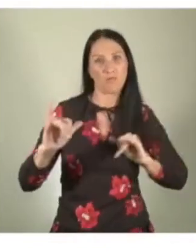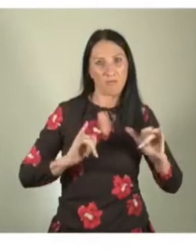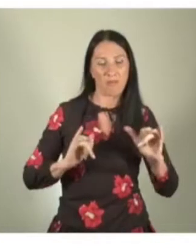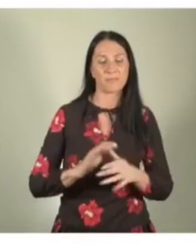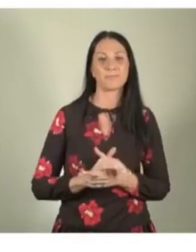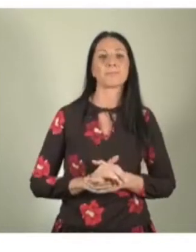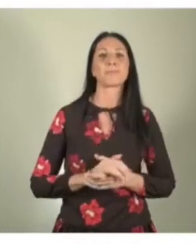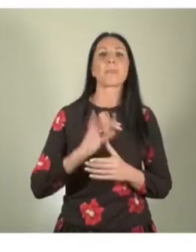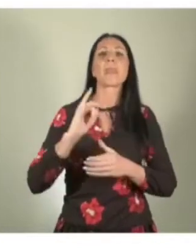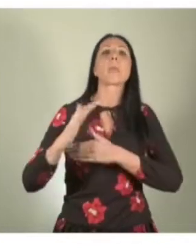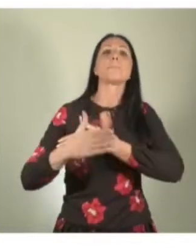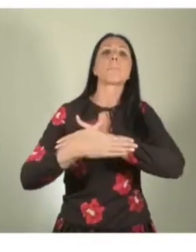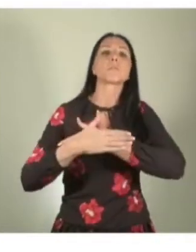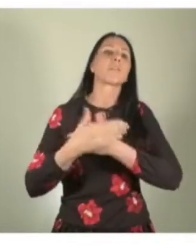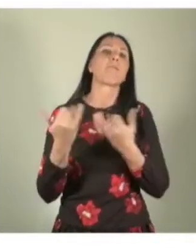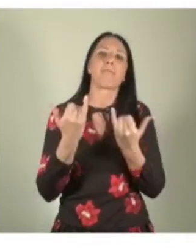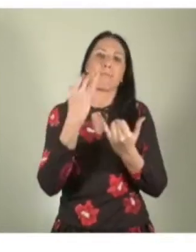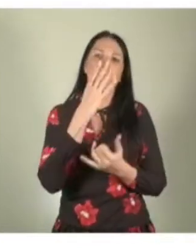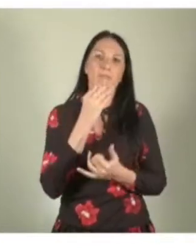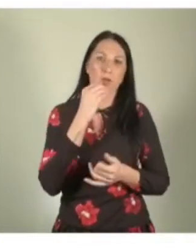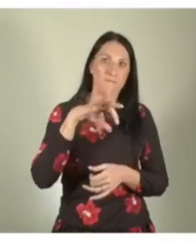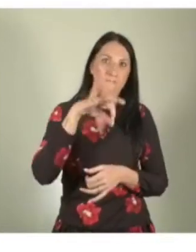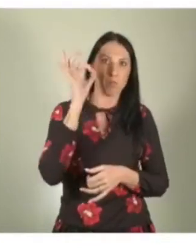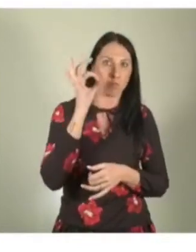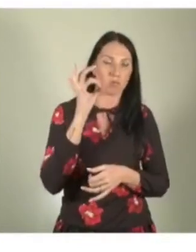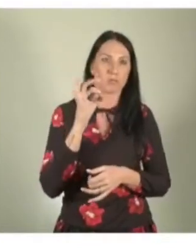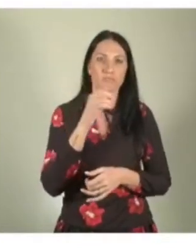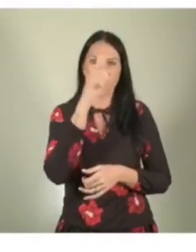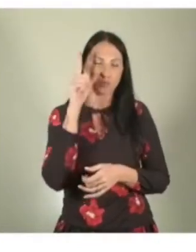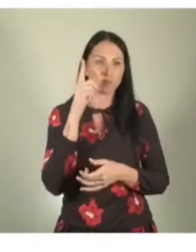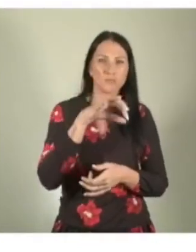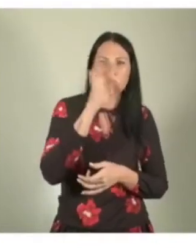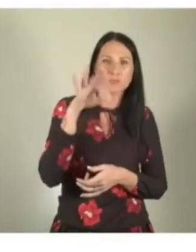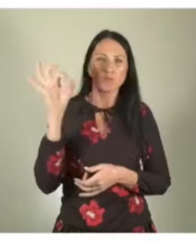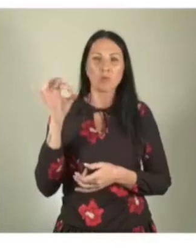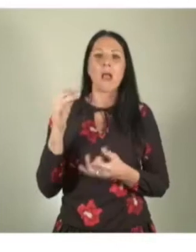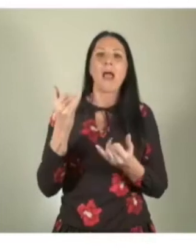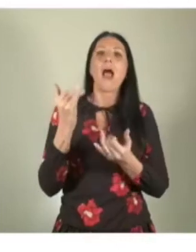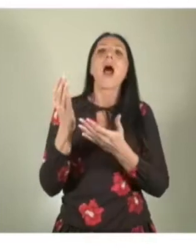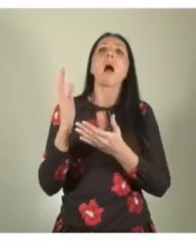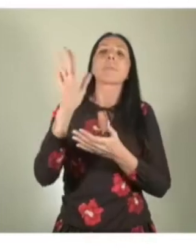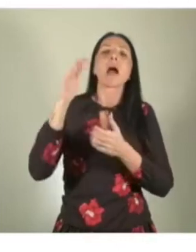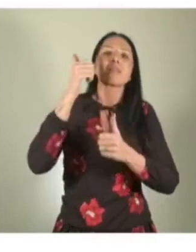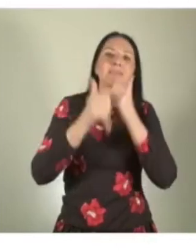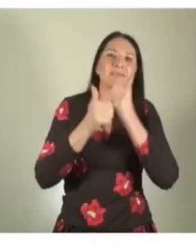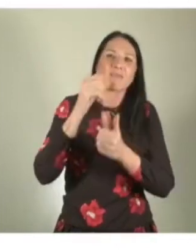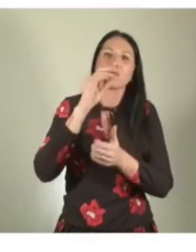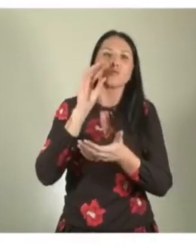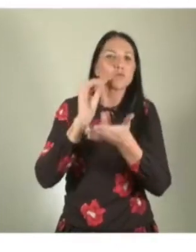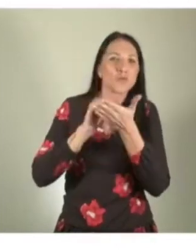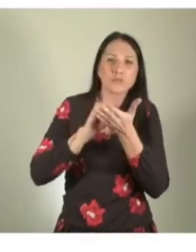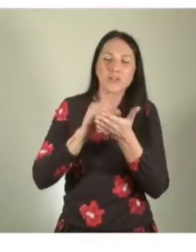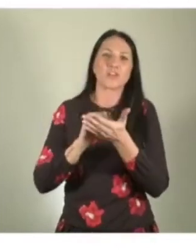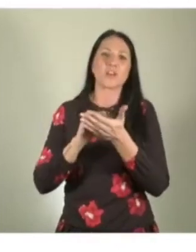kultury. I podstawowym kryterium wyboru kandydatów do tej rady jest ich istotny dorobek w tej dziedzinie oraz wysokie